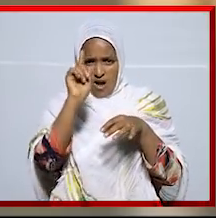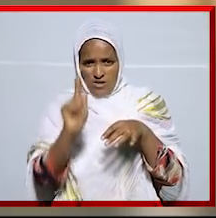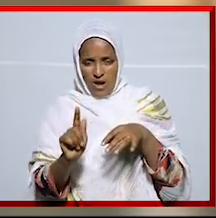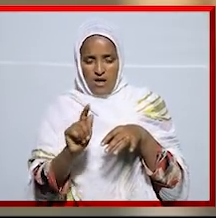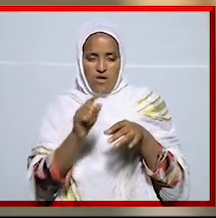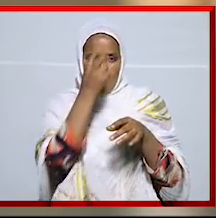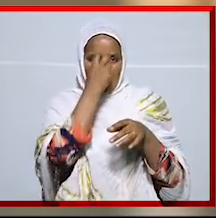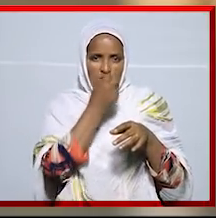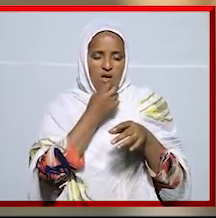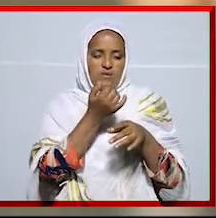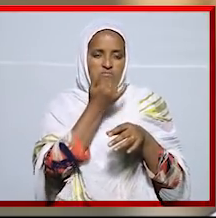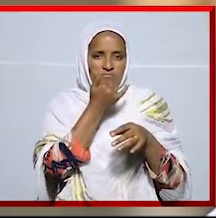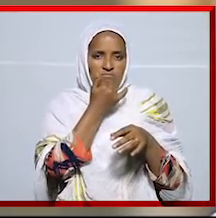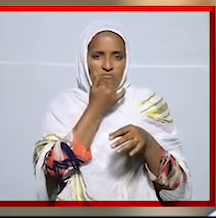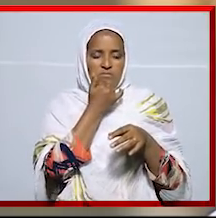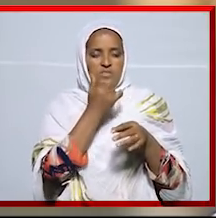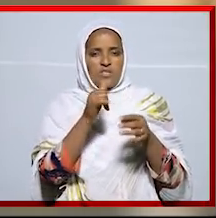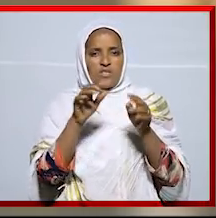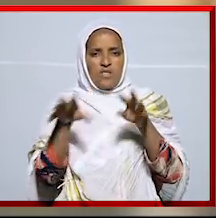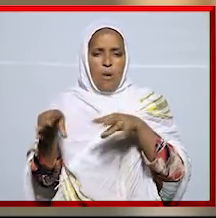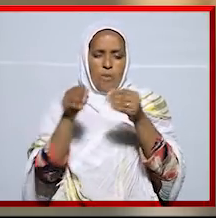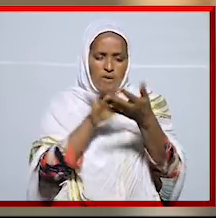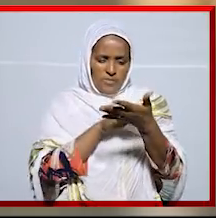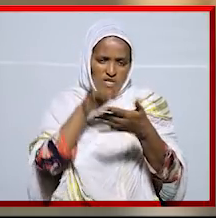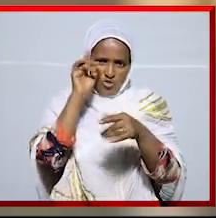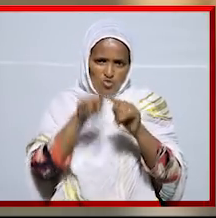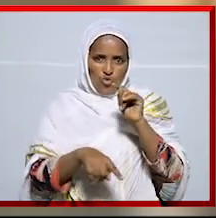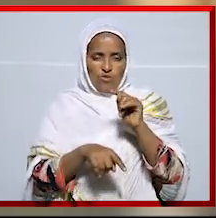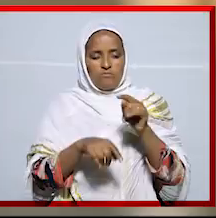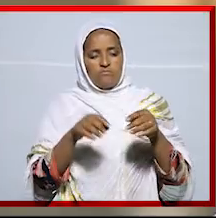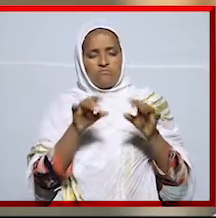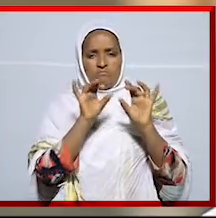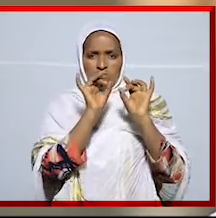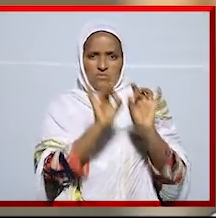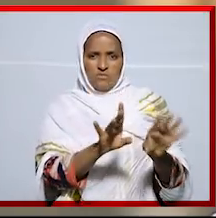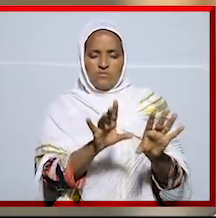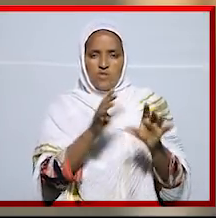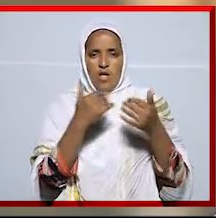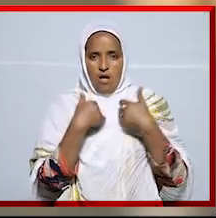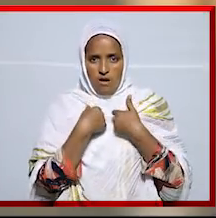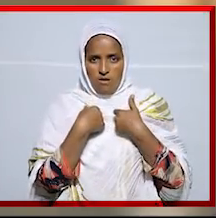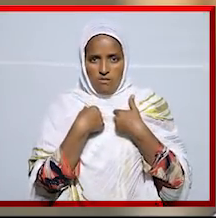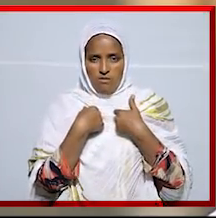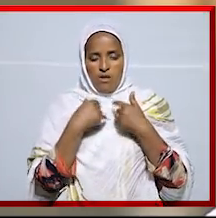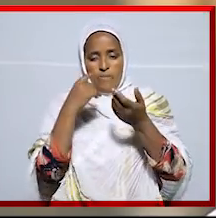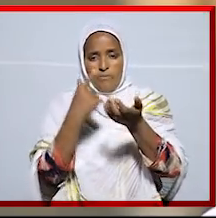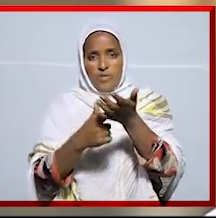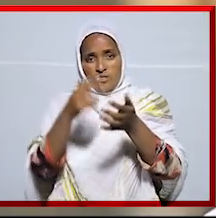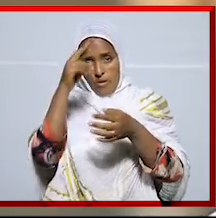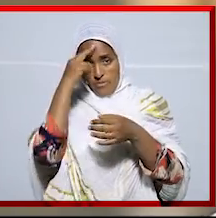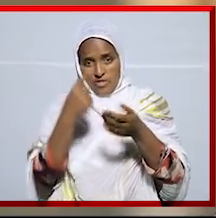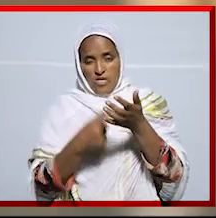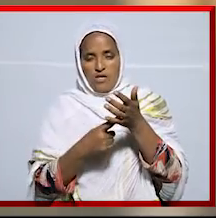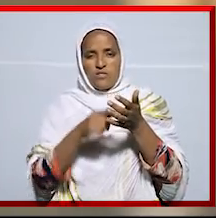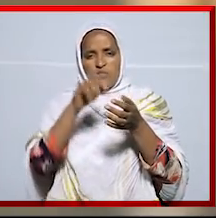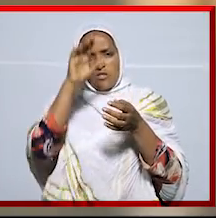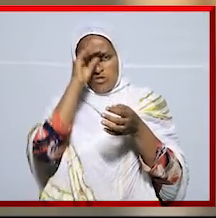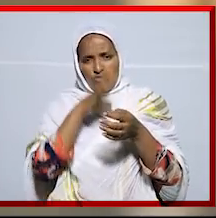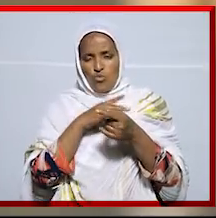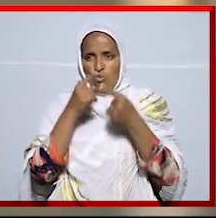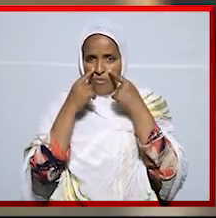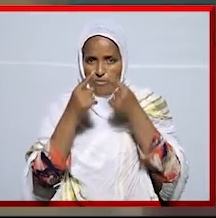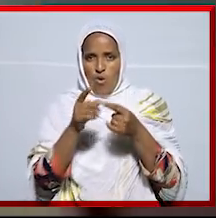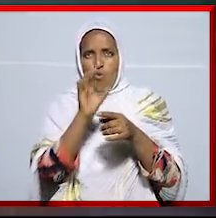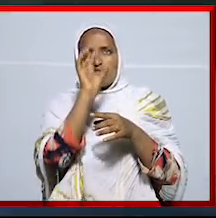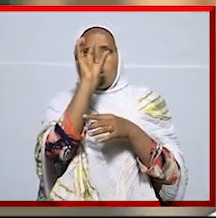ቃናን ብንመለከት ስራ ያስፈታል፣ ተማሪዎች ሊያጠኑ አይችሉም ምናምናም ተብሎ ይጣላል። እና በዛ ምክንያት